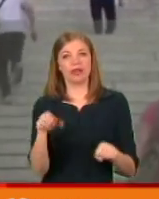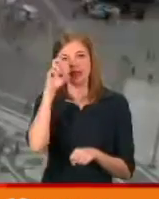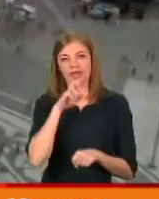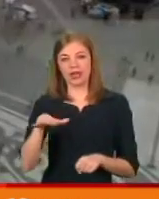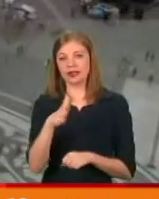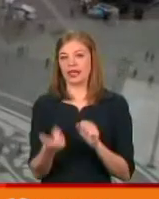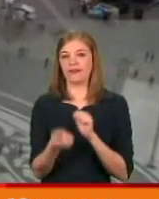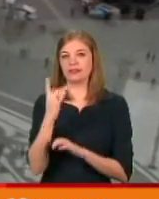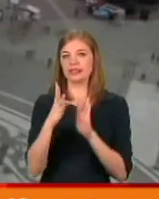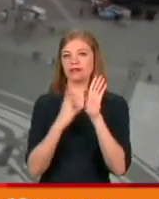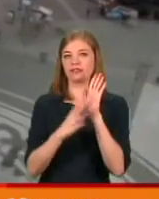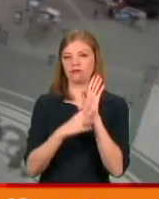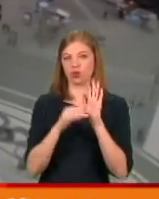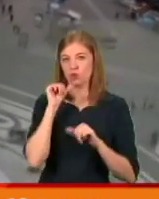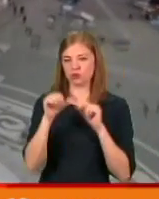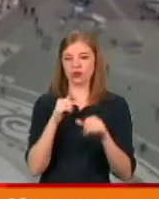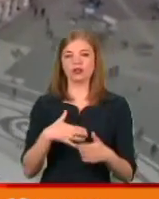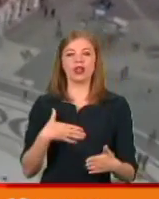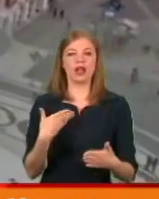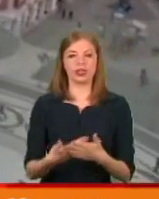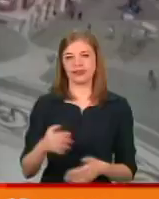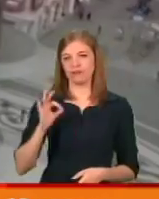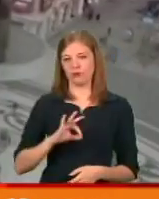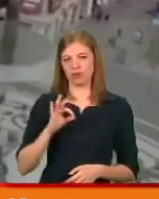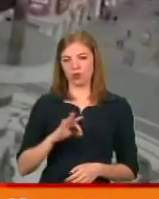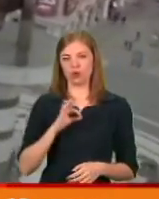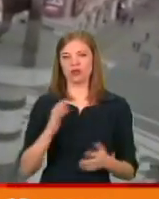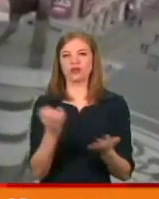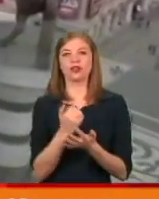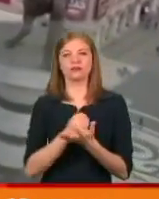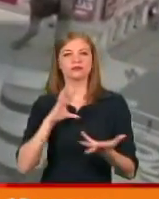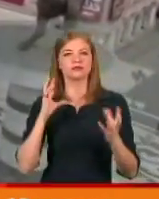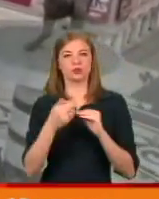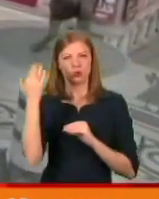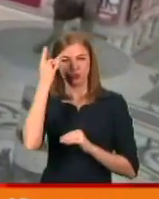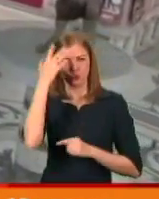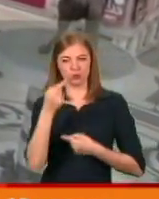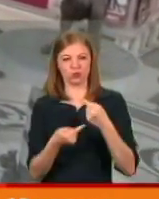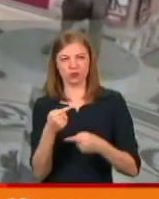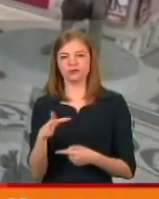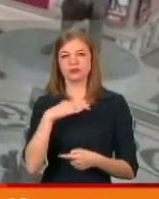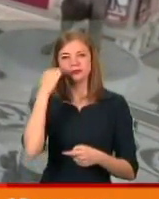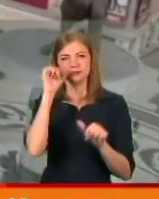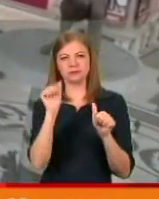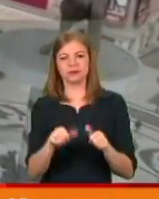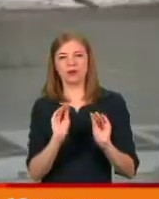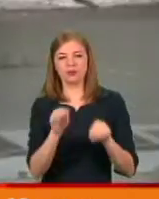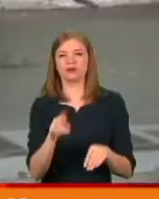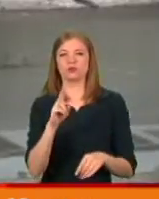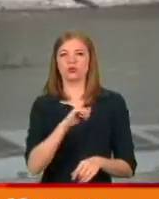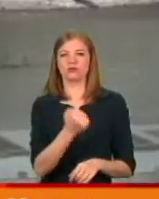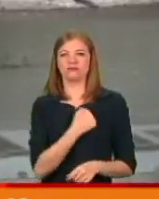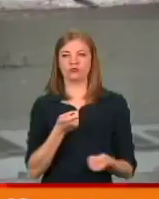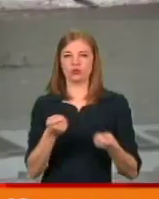яка виникла в 90-х роках, активно використовувала надбання македонської культури. Зокрема, ставила пам'ятники